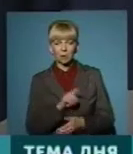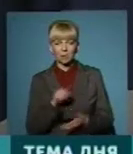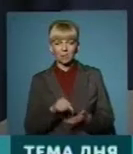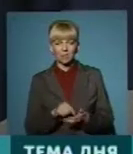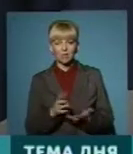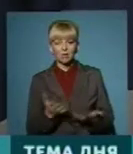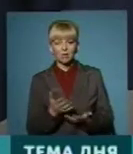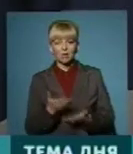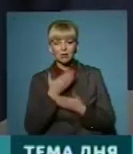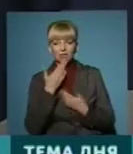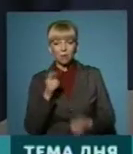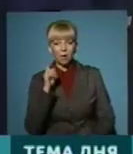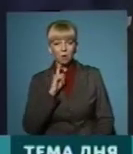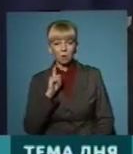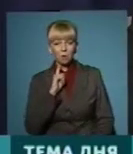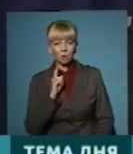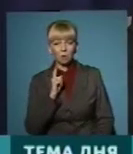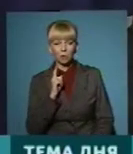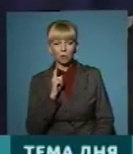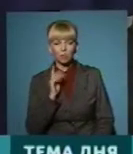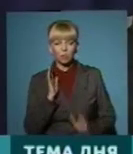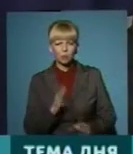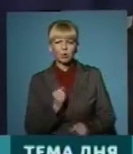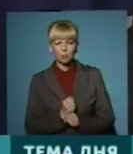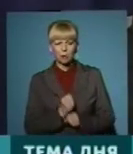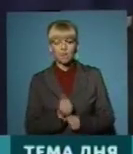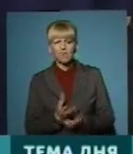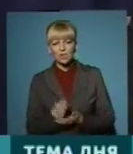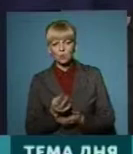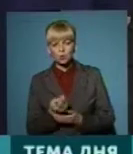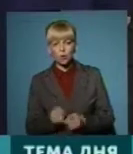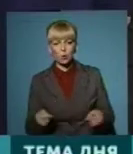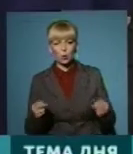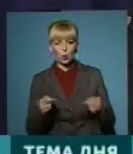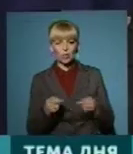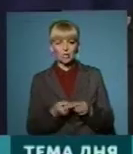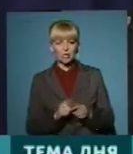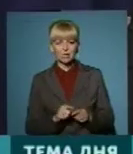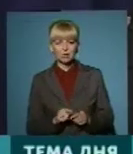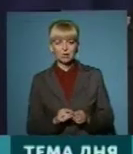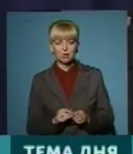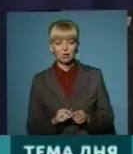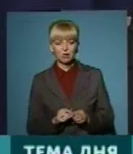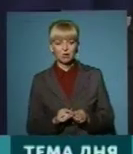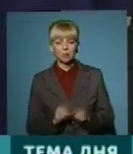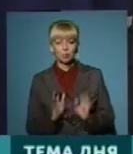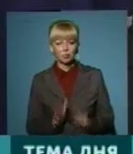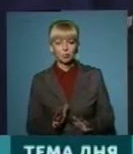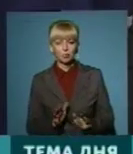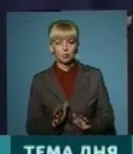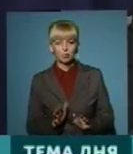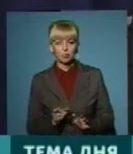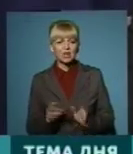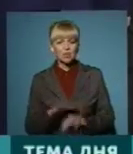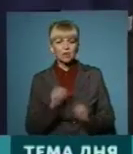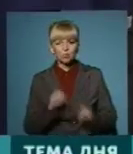от бачите, нема поки. Тяжі, та, ну, будемо працювати. Фінансування вже конкретного на будем цю категорію. Будемо працювати. У нас... Ну, не все ми